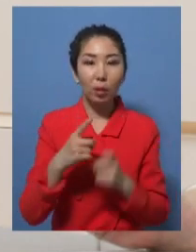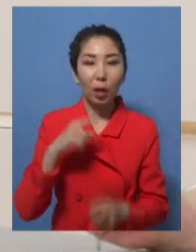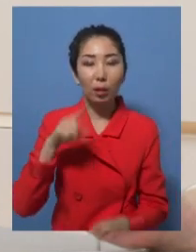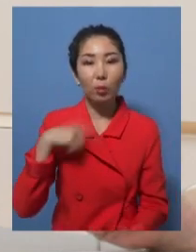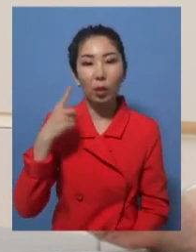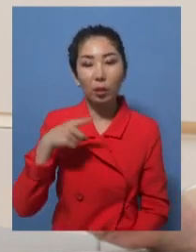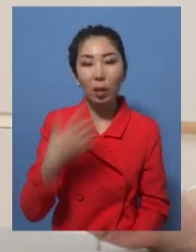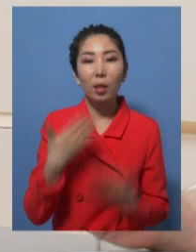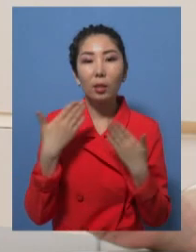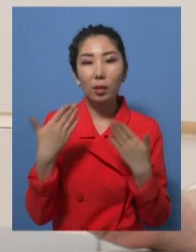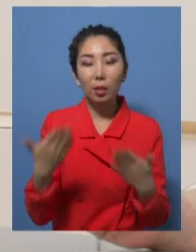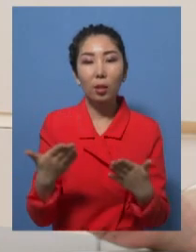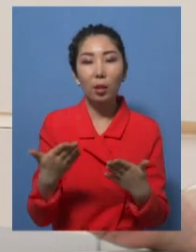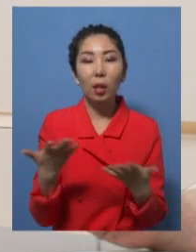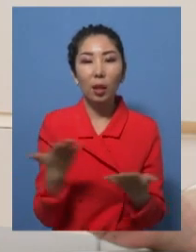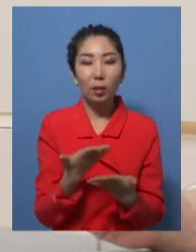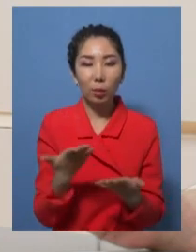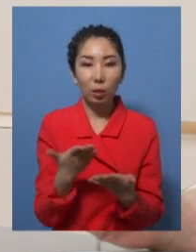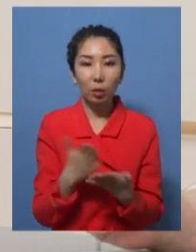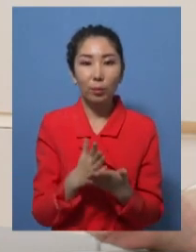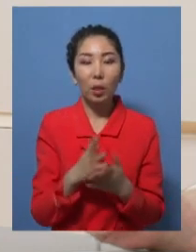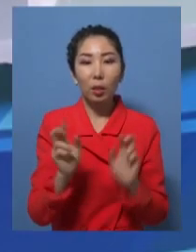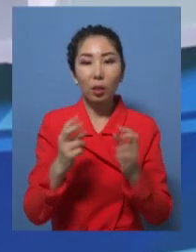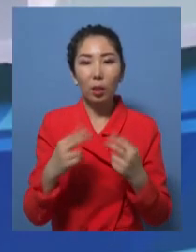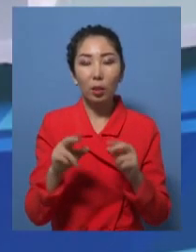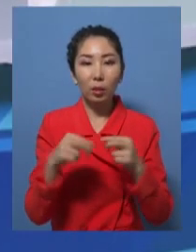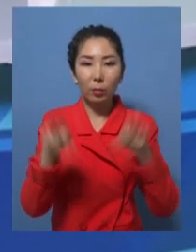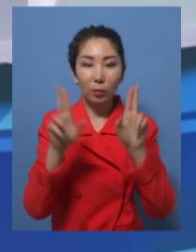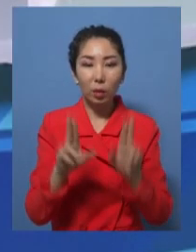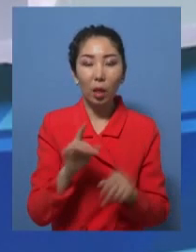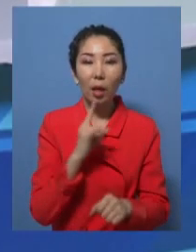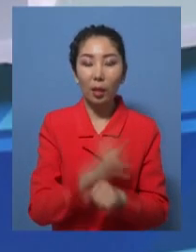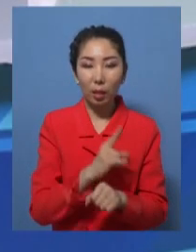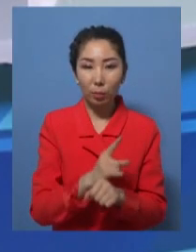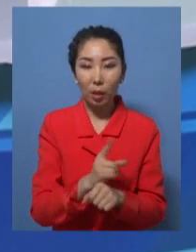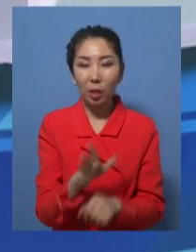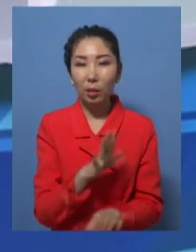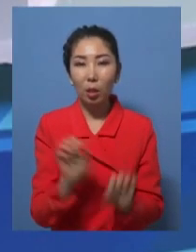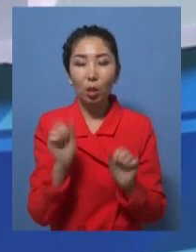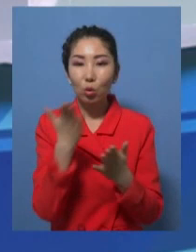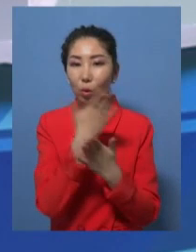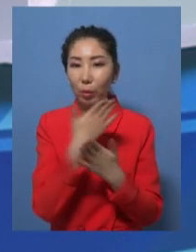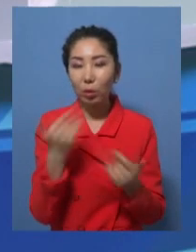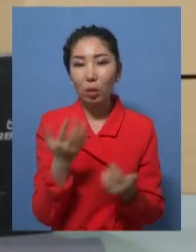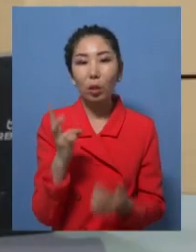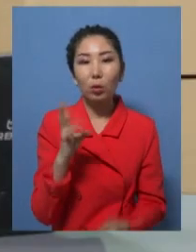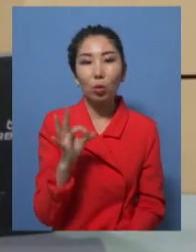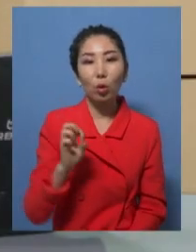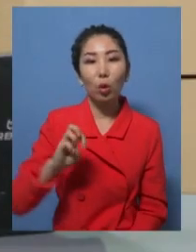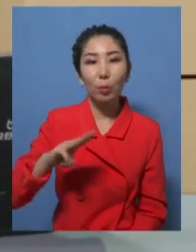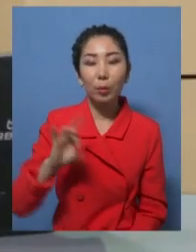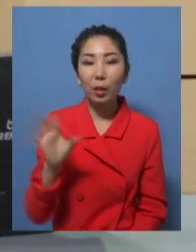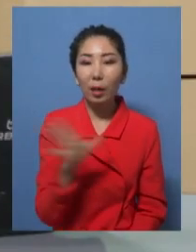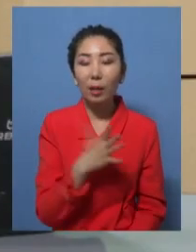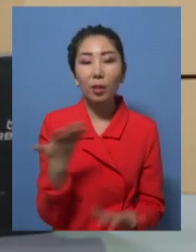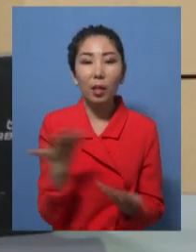немесе сіздің атыңызға кредит оформить етейін деп, жаңағы кредит рәсімдейін деп жатыр. Ал осы алаяқ па, алаяқ болуы мүмкін ба деген сияқты, номері қандай, номері осындай